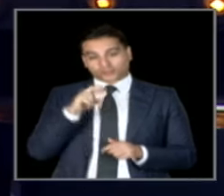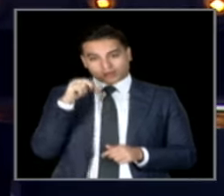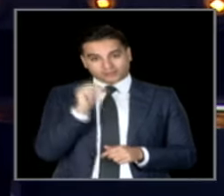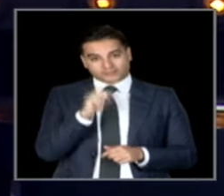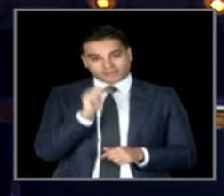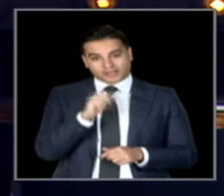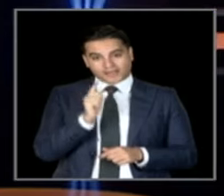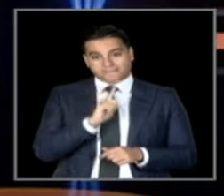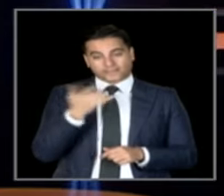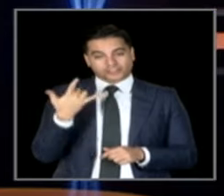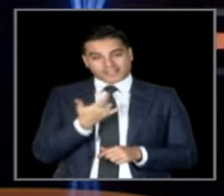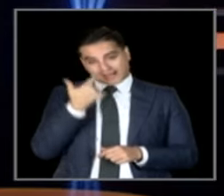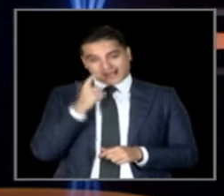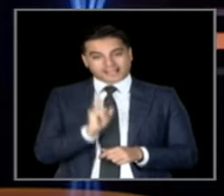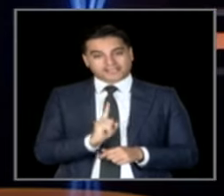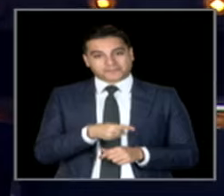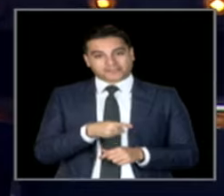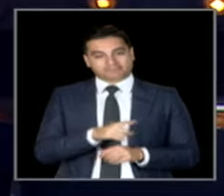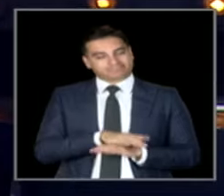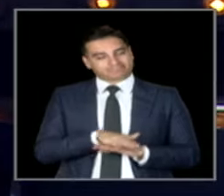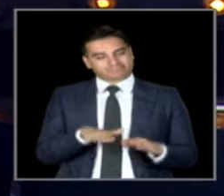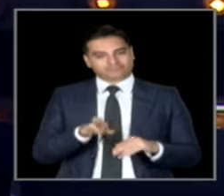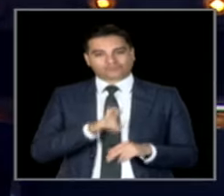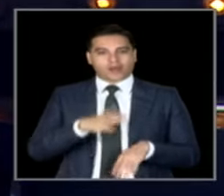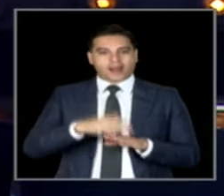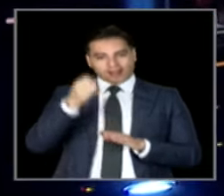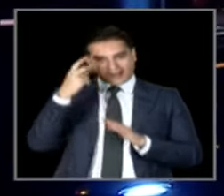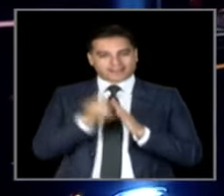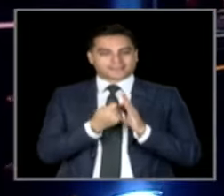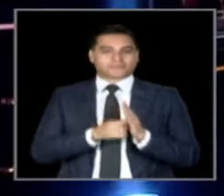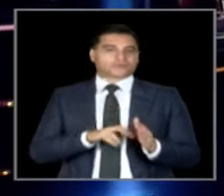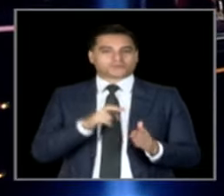سؤال أصعب سؤال في مش سهل. شكرا. أدب، والسؤال: